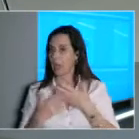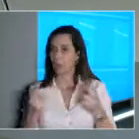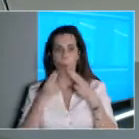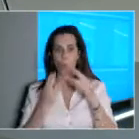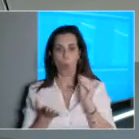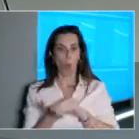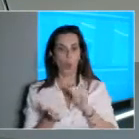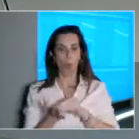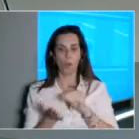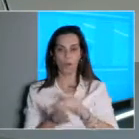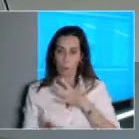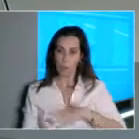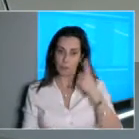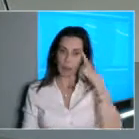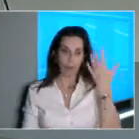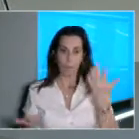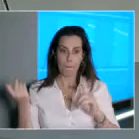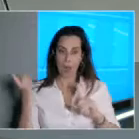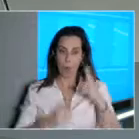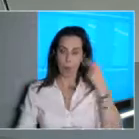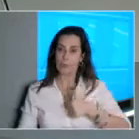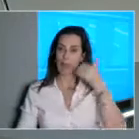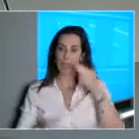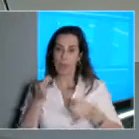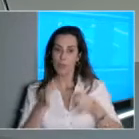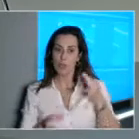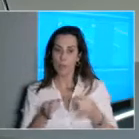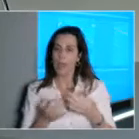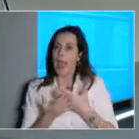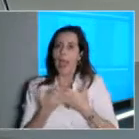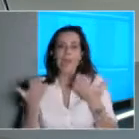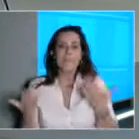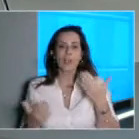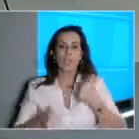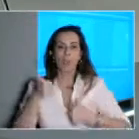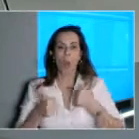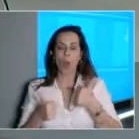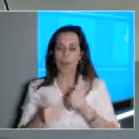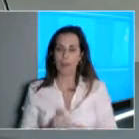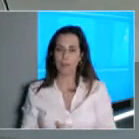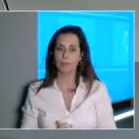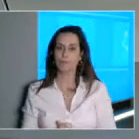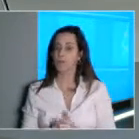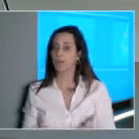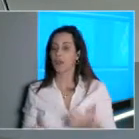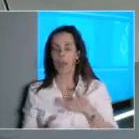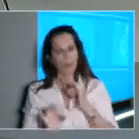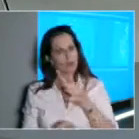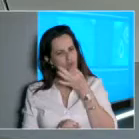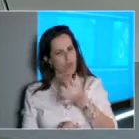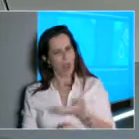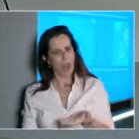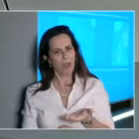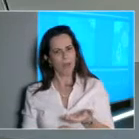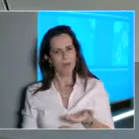תשובה, והם כבר רוצים לדעת מה קורה עם שרת המשפטים לשעבר הילד שקד, איפה היא תרוץ למען השם? השאלה שלי באמת, אני